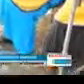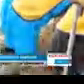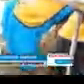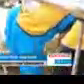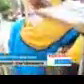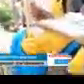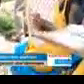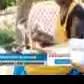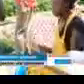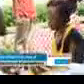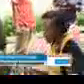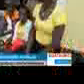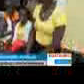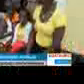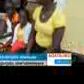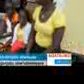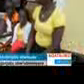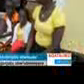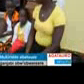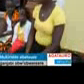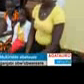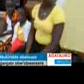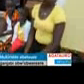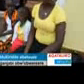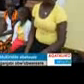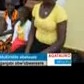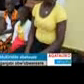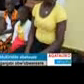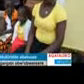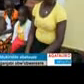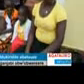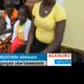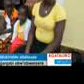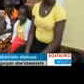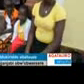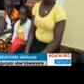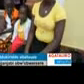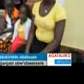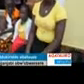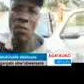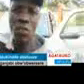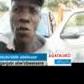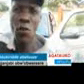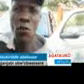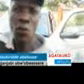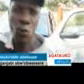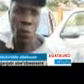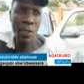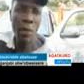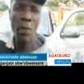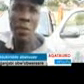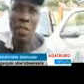Obujjanjabi buno tebusosodde mu bantu ng'abaana abavubuka n'abakadde bonna bajjanjabiddwa era nga basiimye bya nsoso.